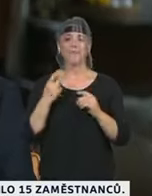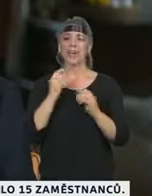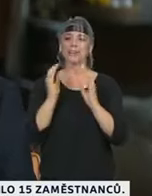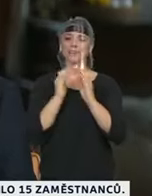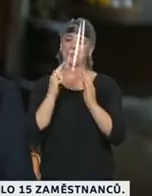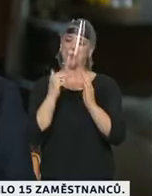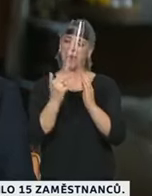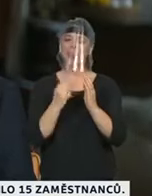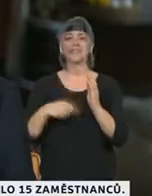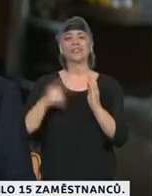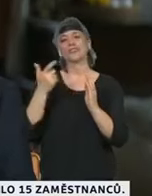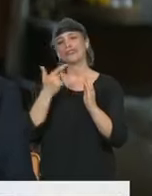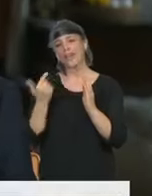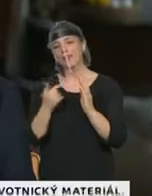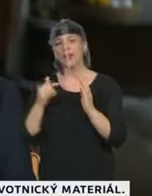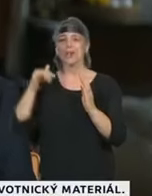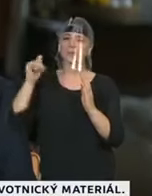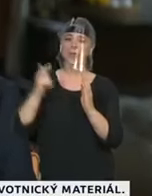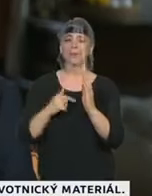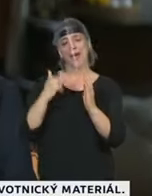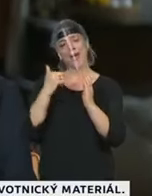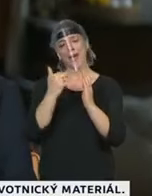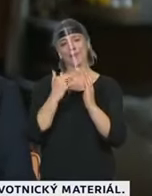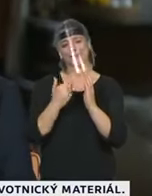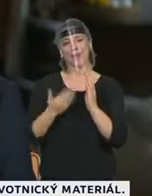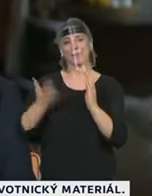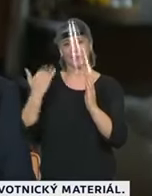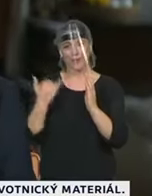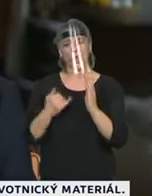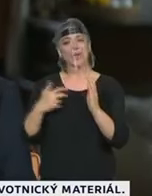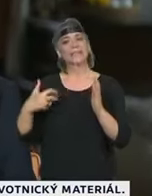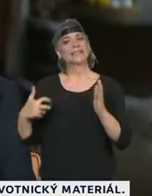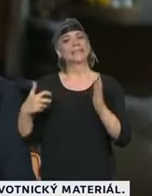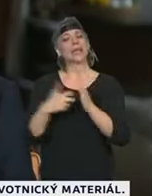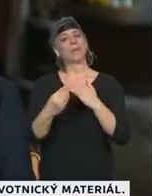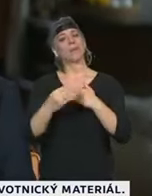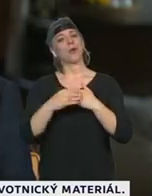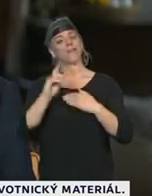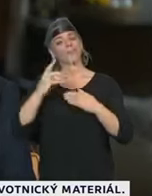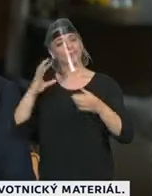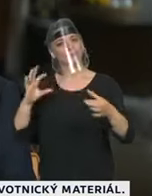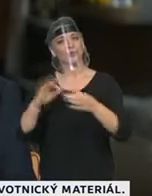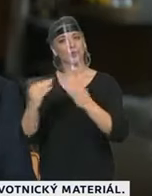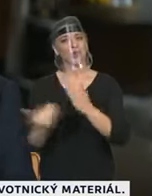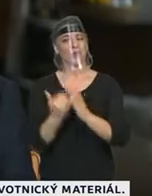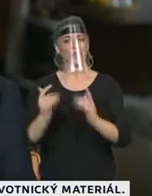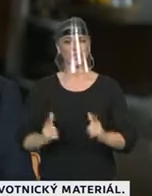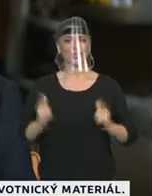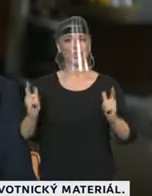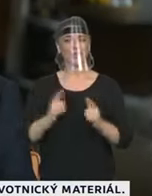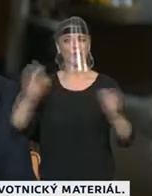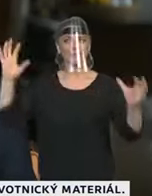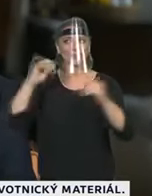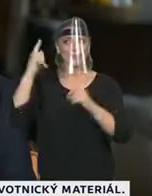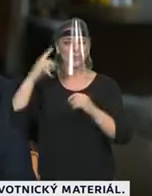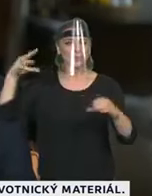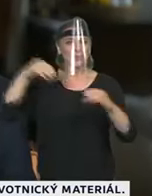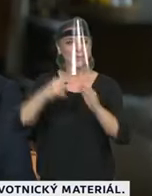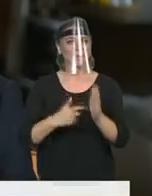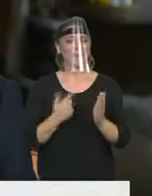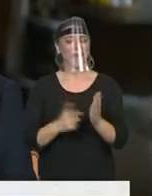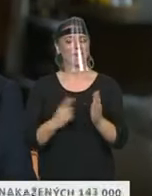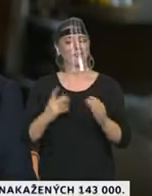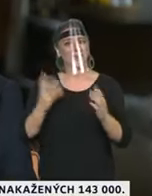barvily hlavně červenou a žlutou barvou, které symbolizují barvu nového života, barvu slunce, barvu